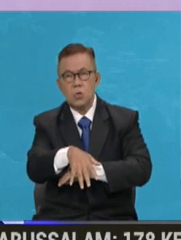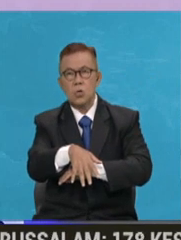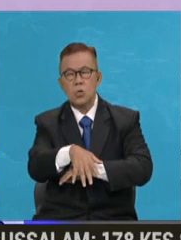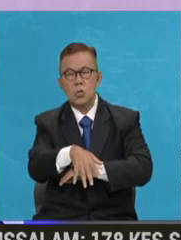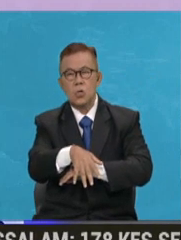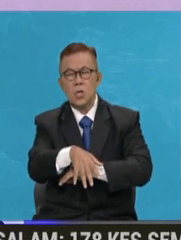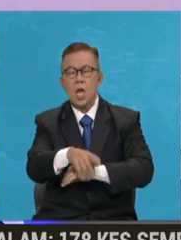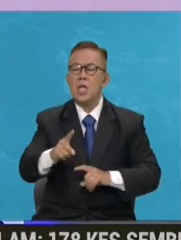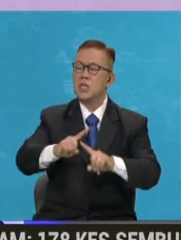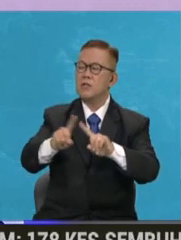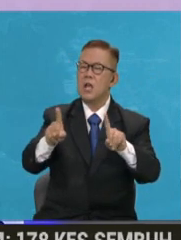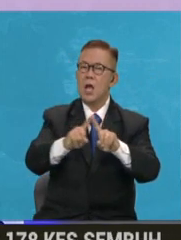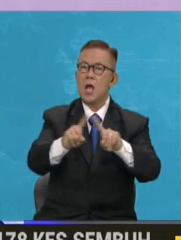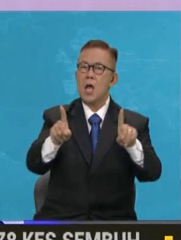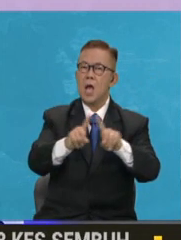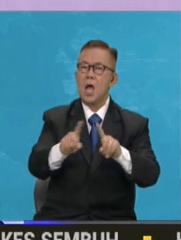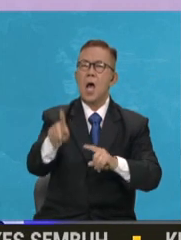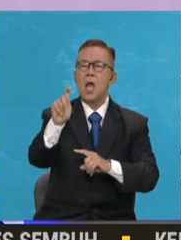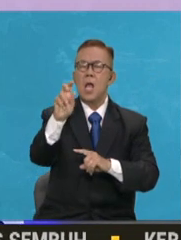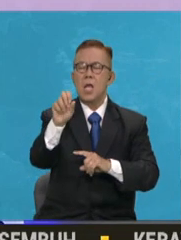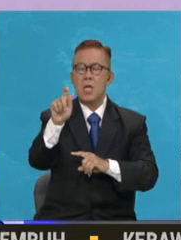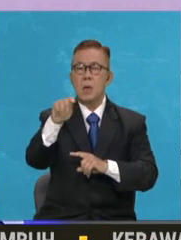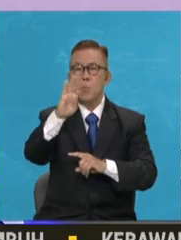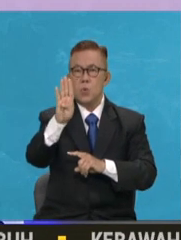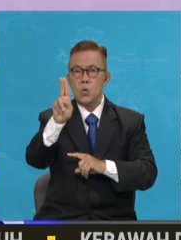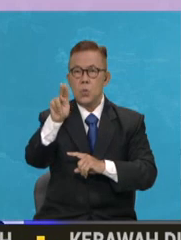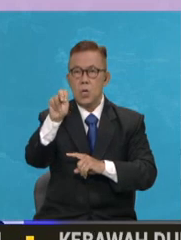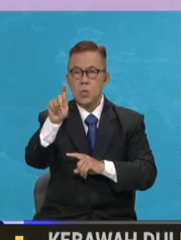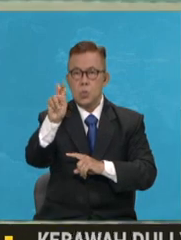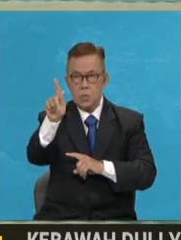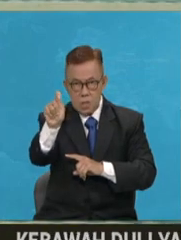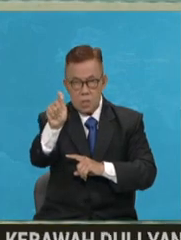di masjid ar-rahman Kampung Tanjung punut